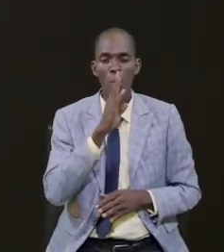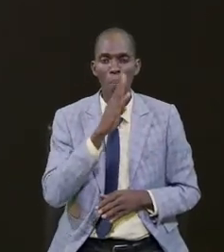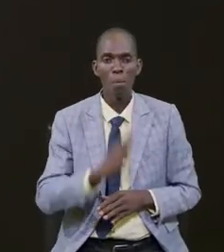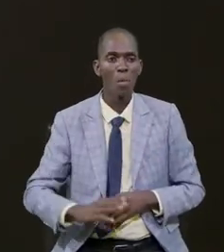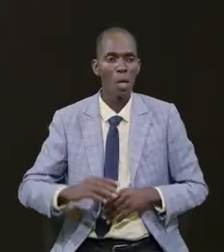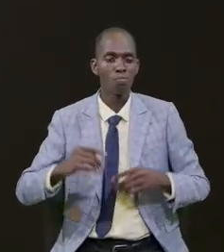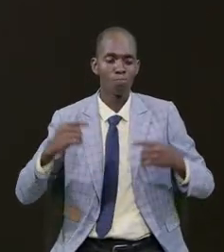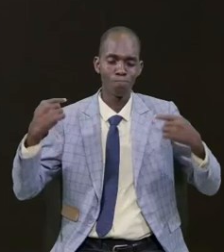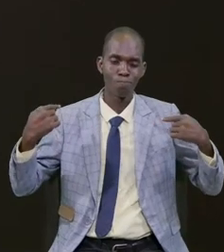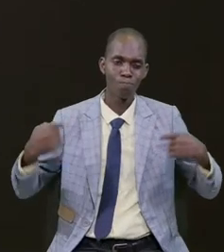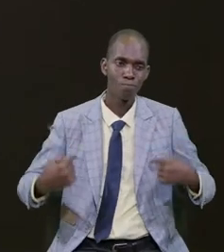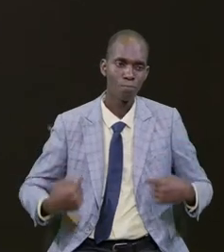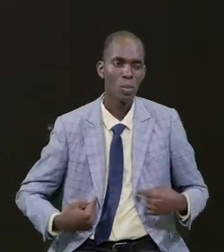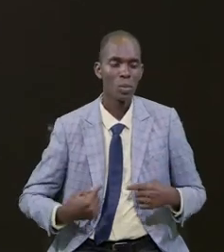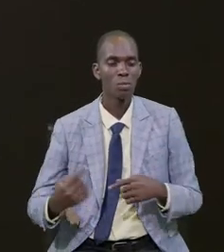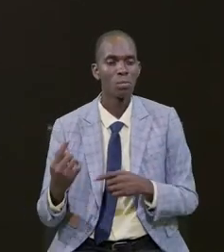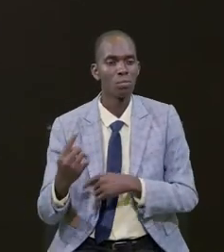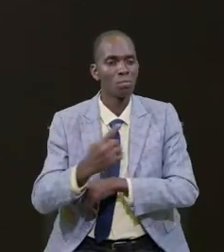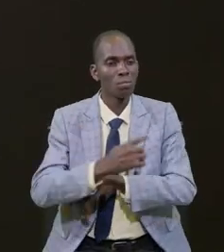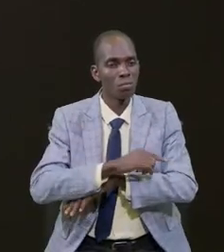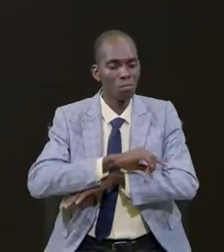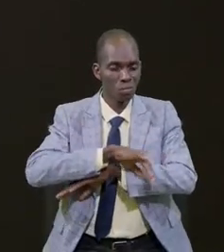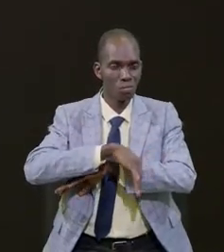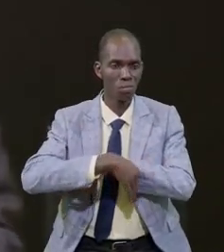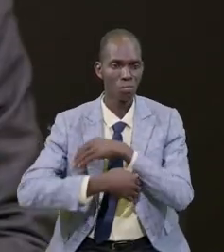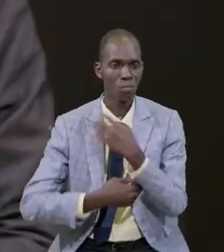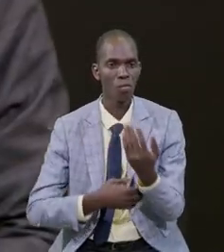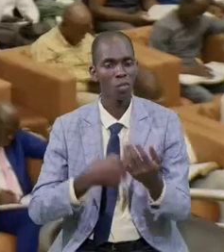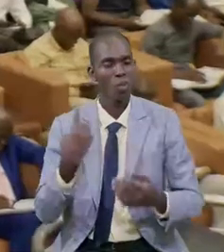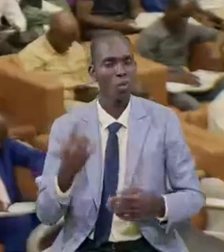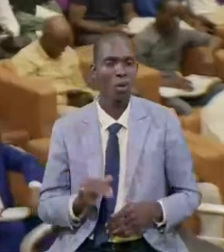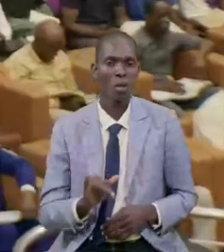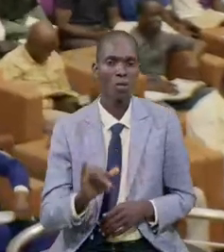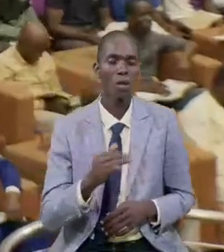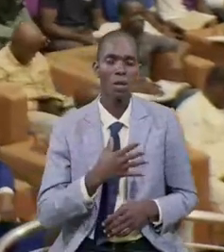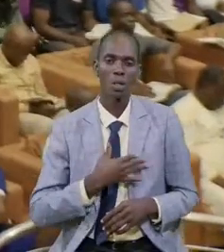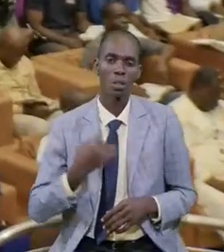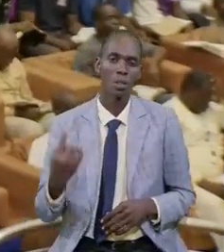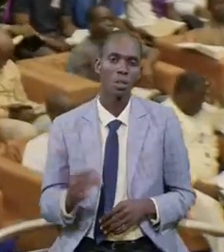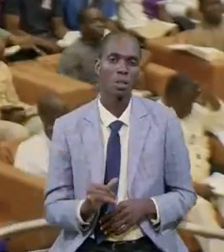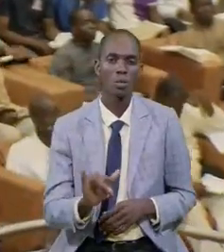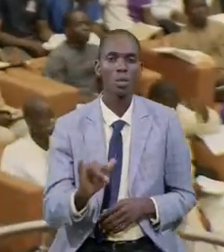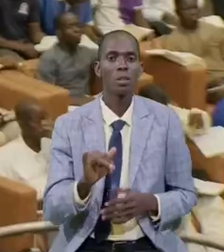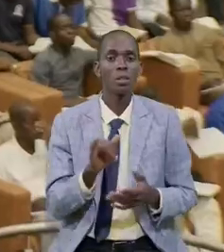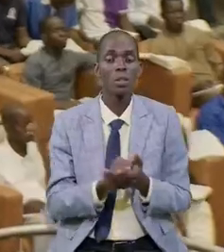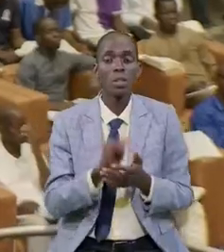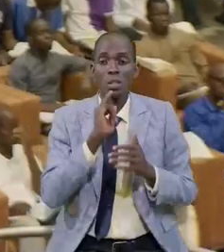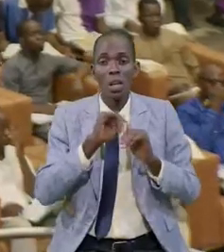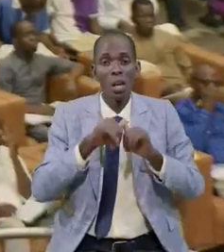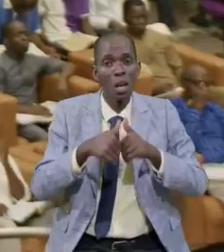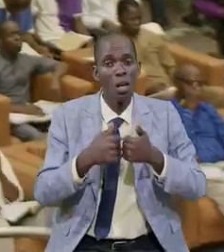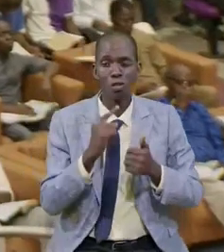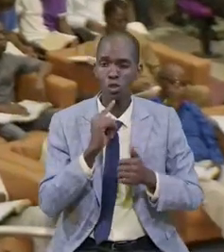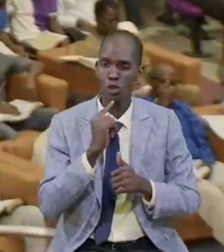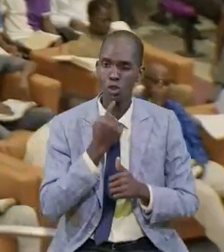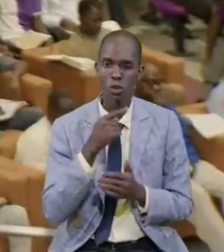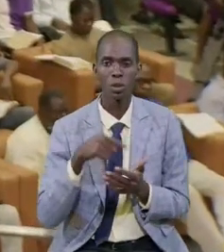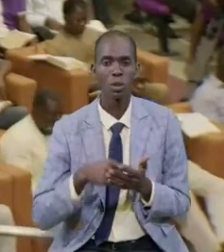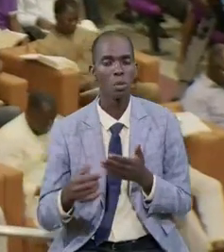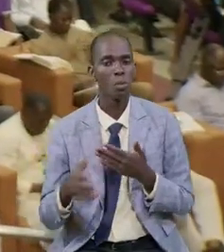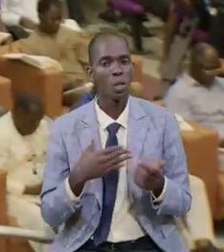Et ils seront tourmentés jour et nuit au siècle des siècles. C'est une affaire